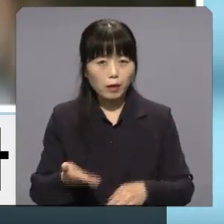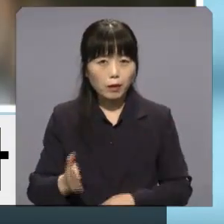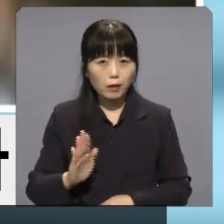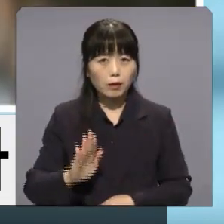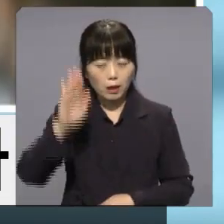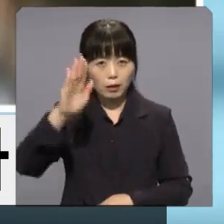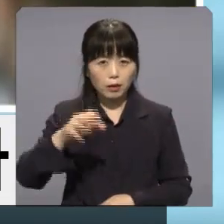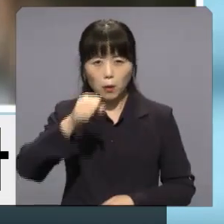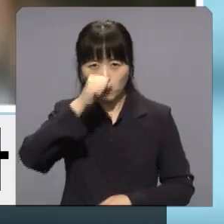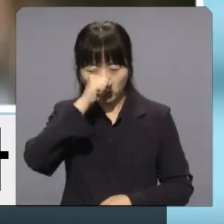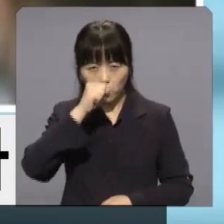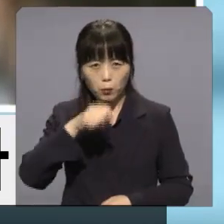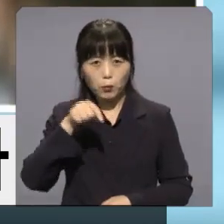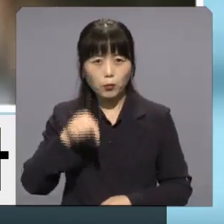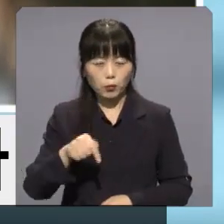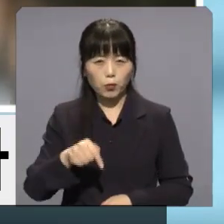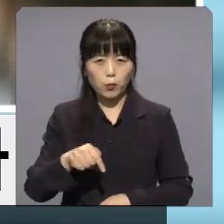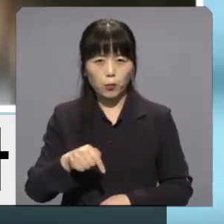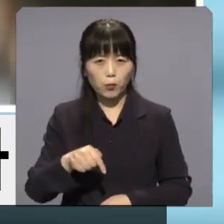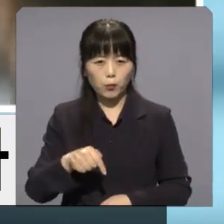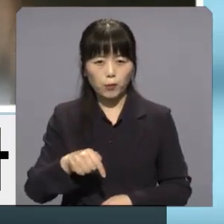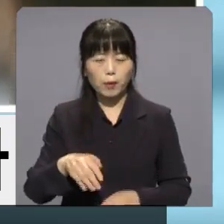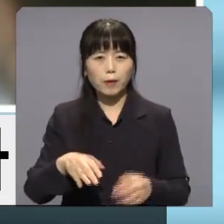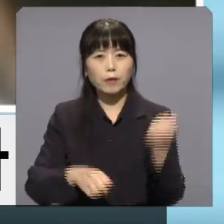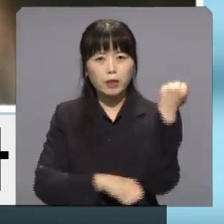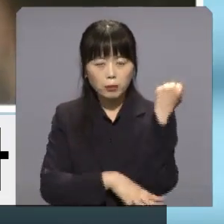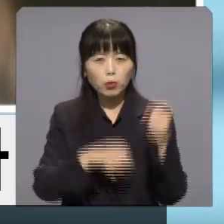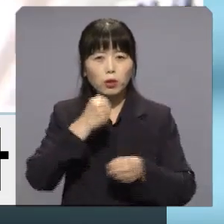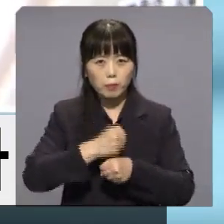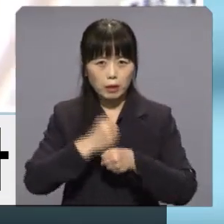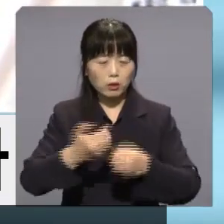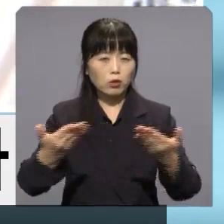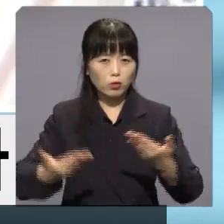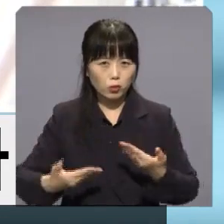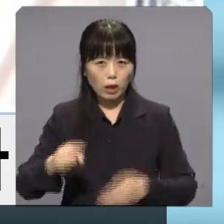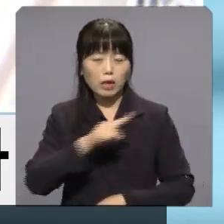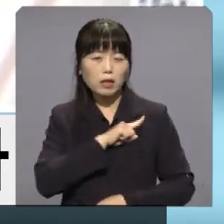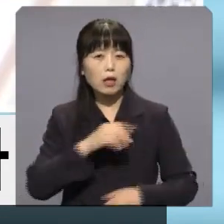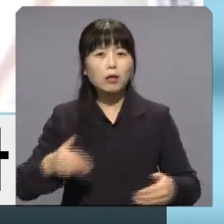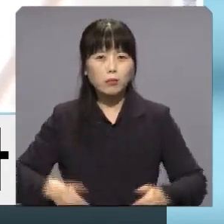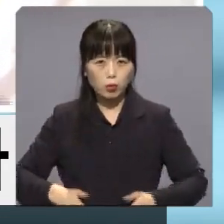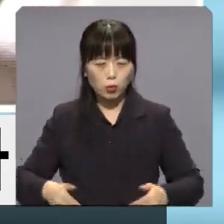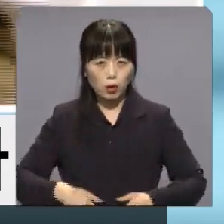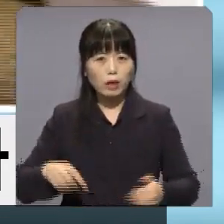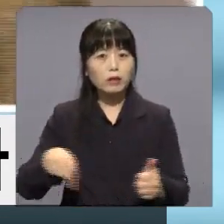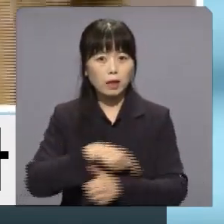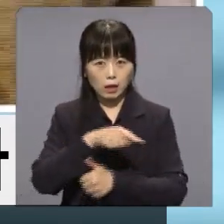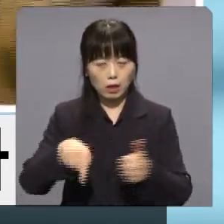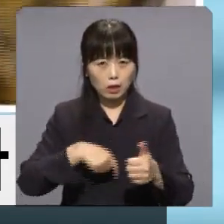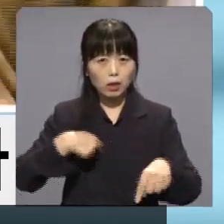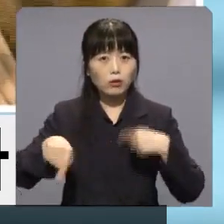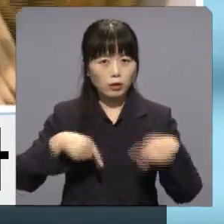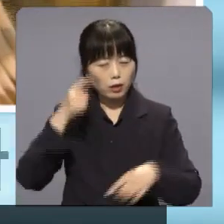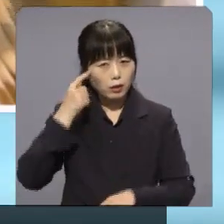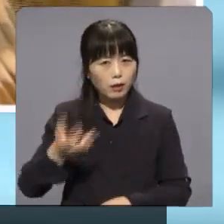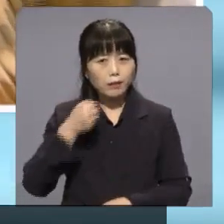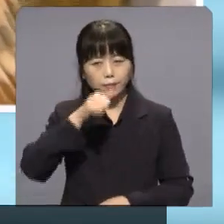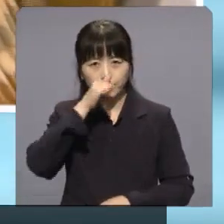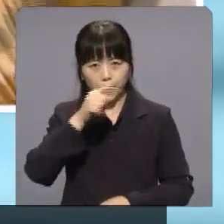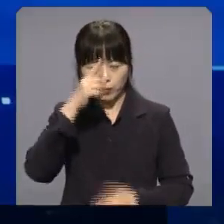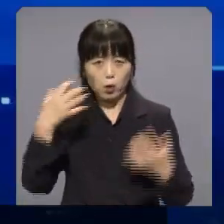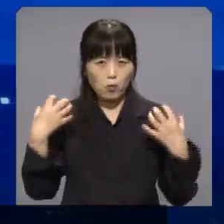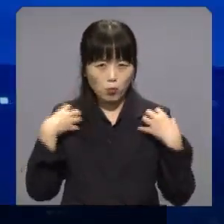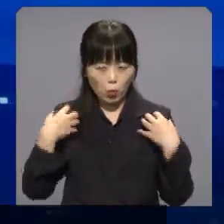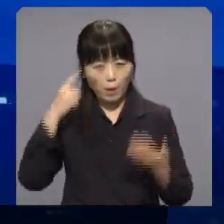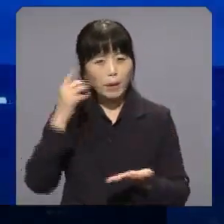좋은 아 그런 바닥을 만들어 주시는 게 지금 제일 필요한 그런 정책으로 보여줍니다 4 정부의 대응